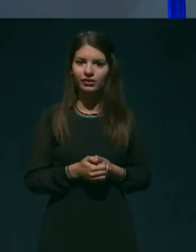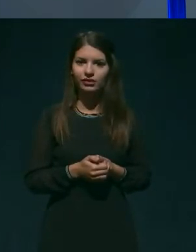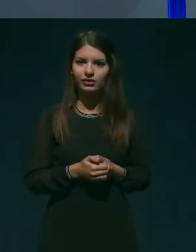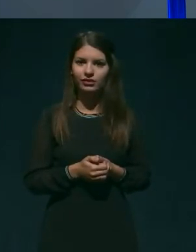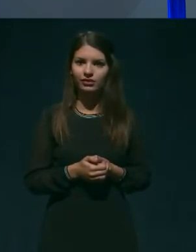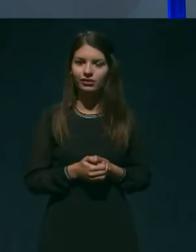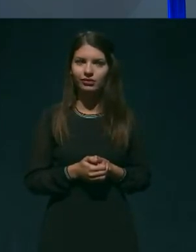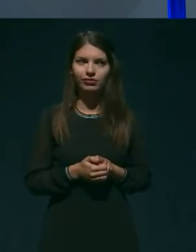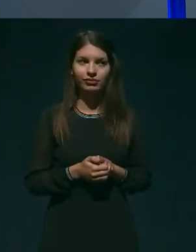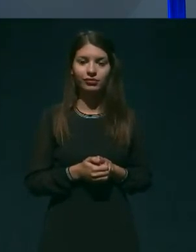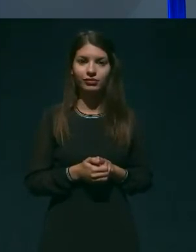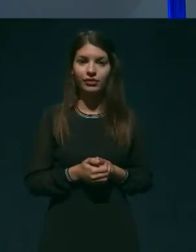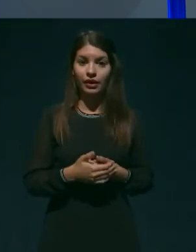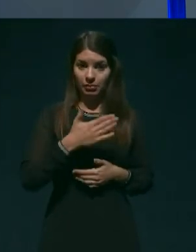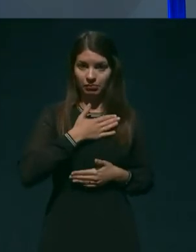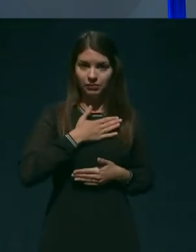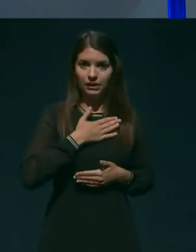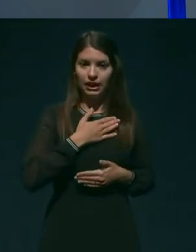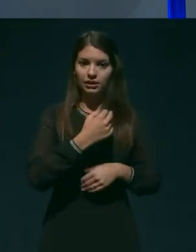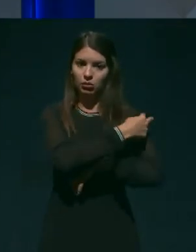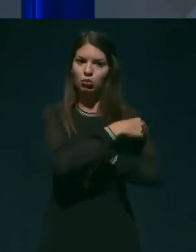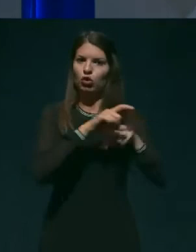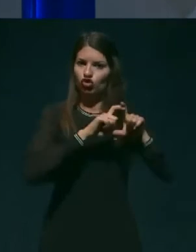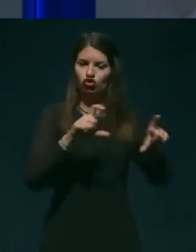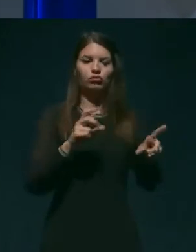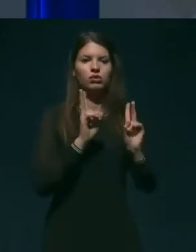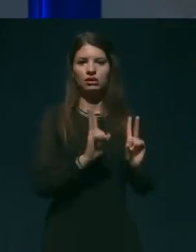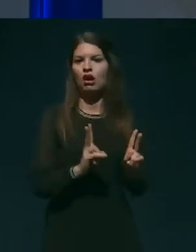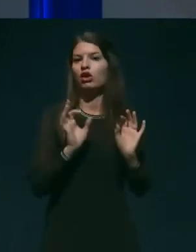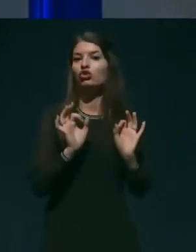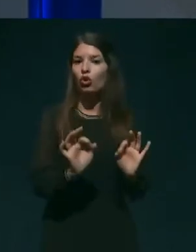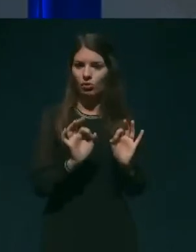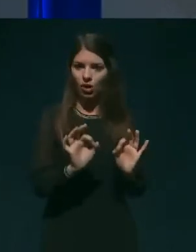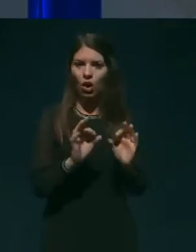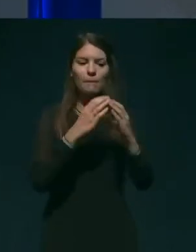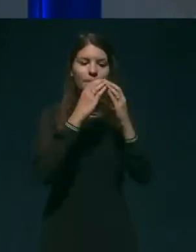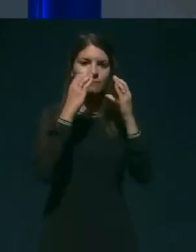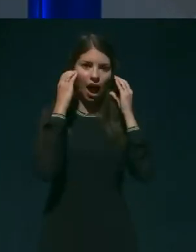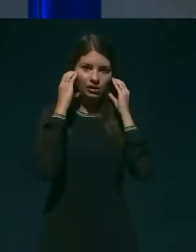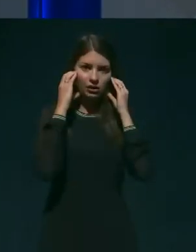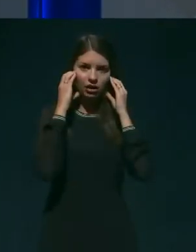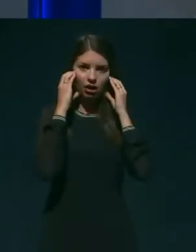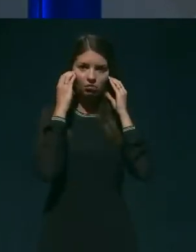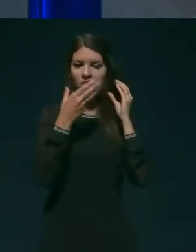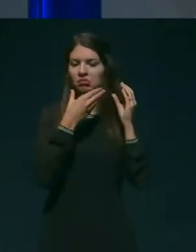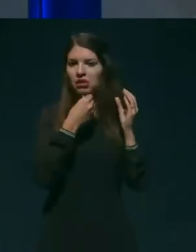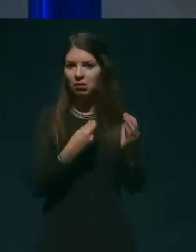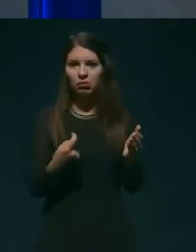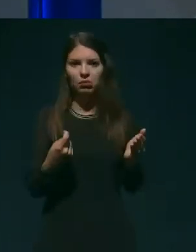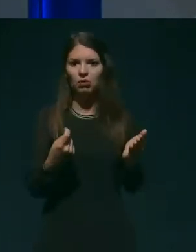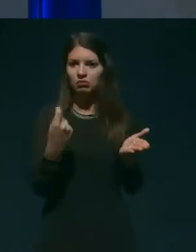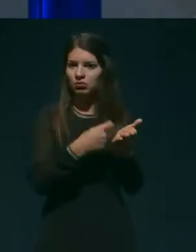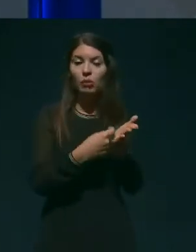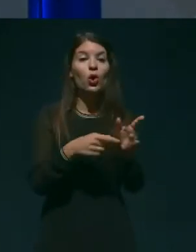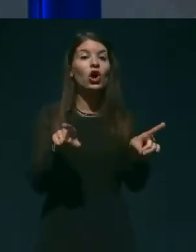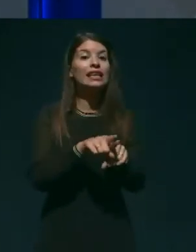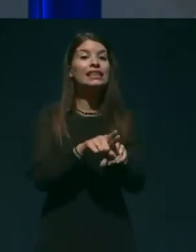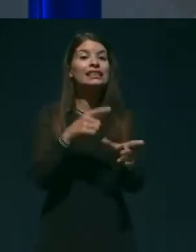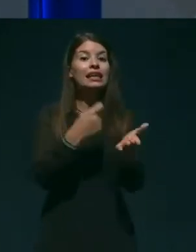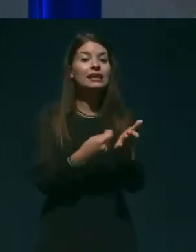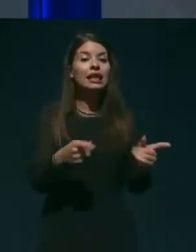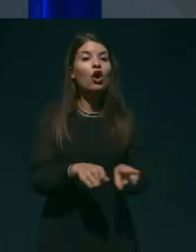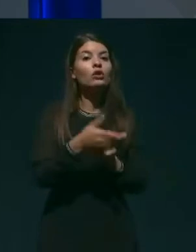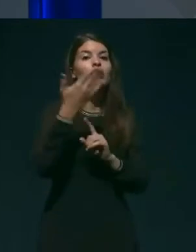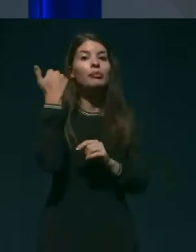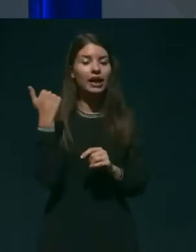Pri nas je stanje zaščitne opreme dobro. Zaščitne maske se spet lahko nabavlja po cenah, ki so bili pred epidemijo, so dostopne.